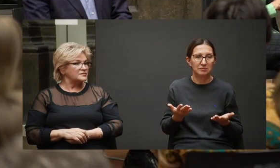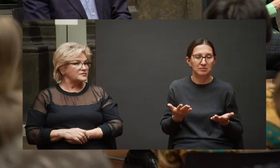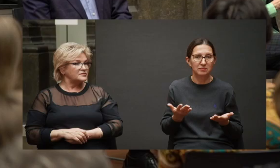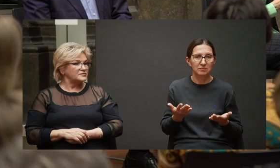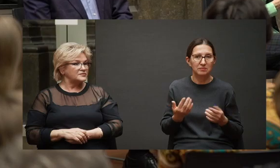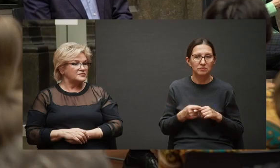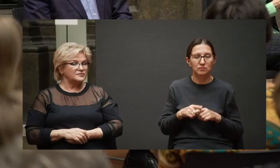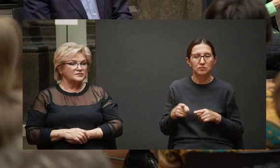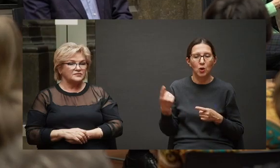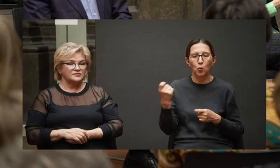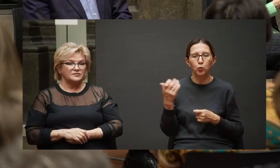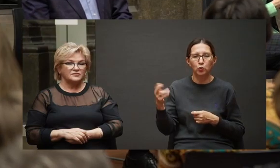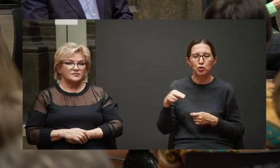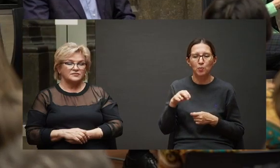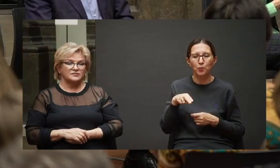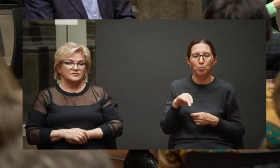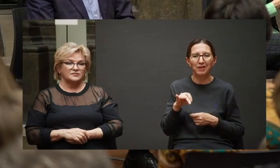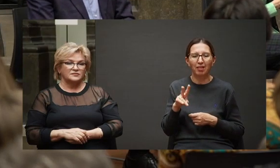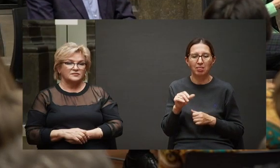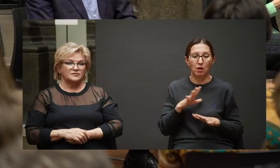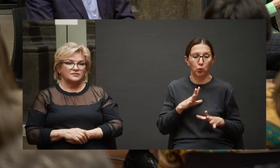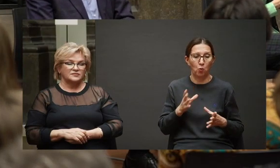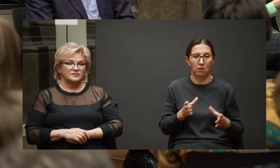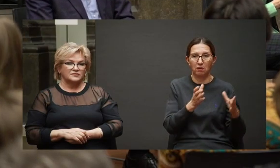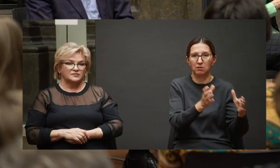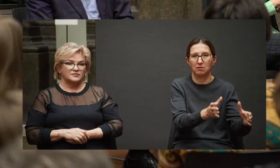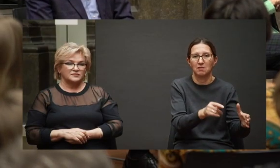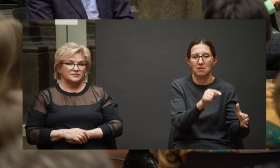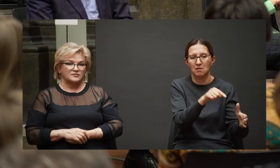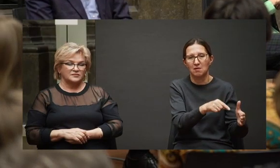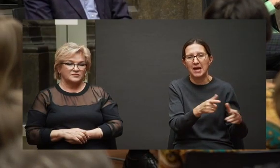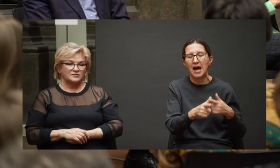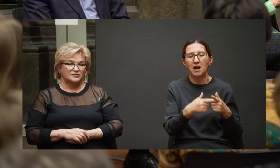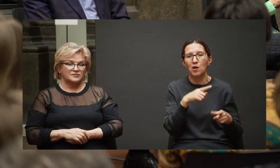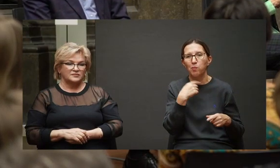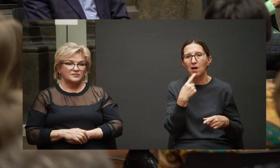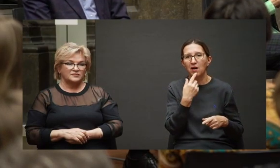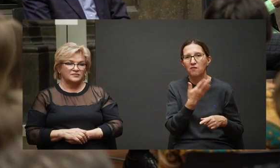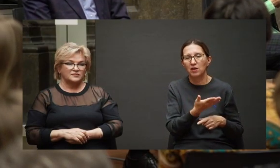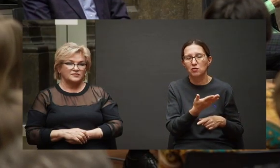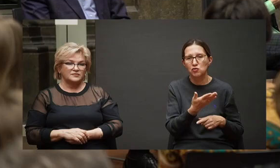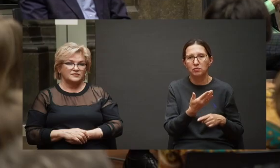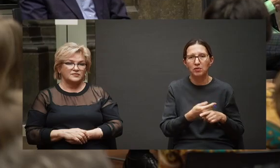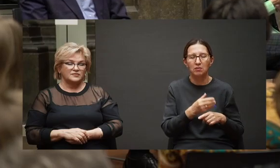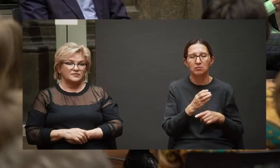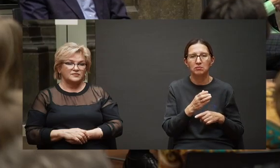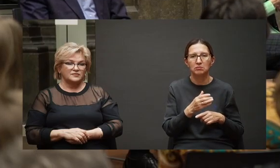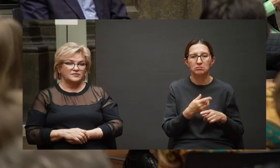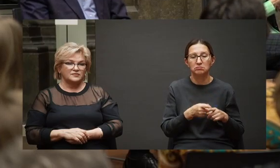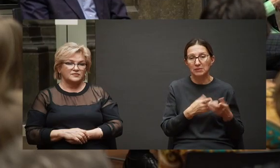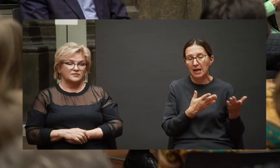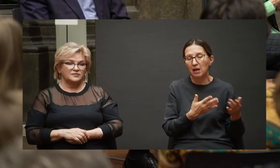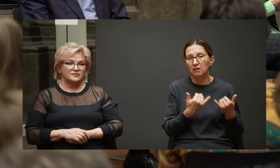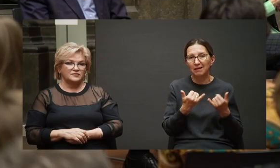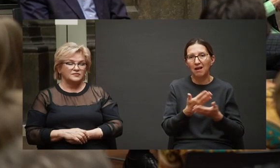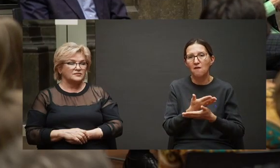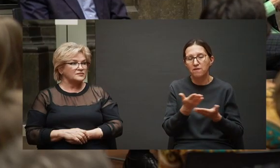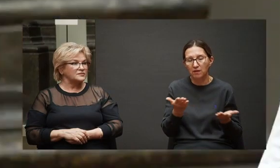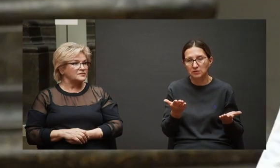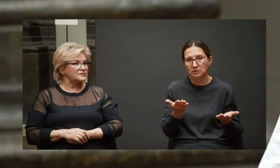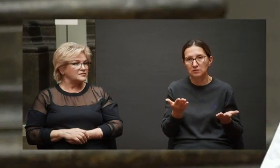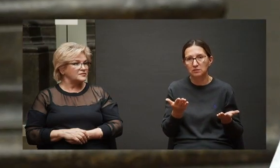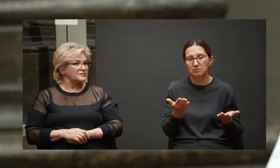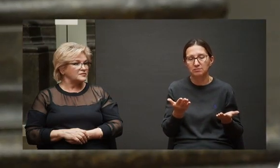товарища Пупкина, только что представленного перед вами, или вот там говорящего Сильвестрова перед вами. И это для вас, ну,